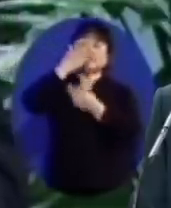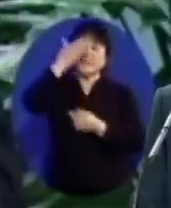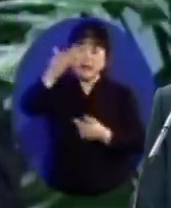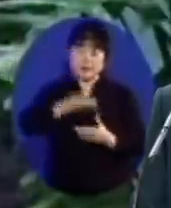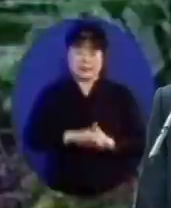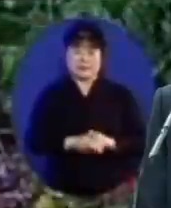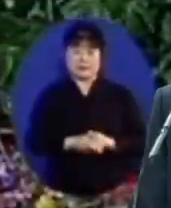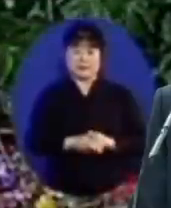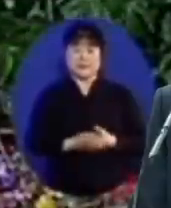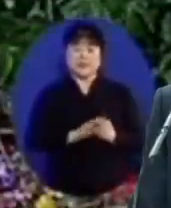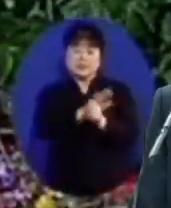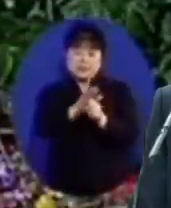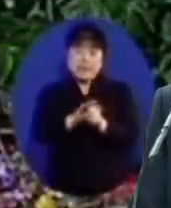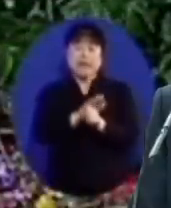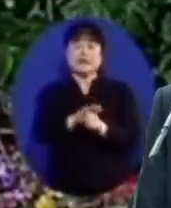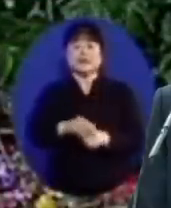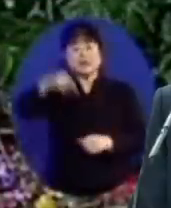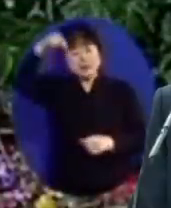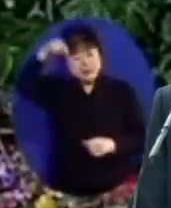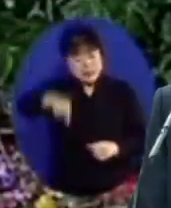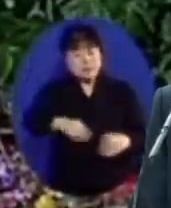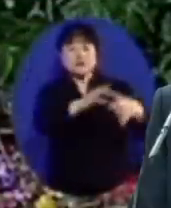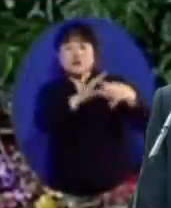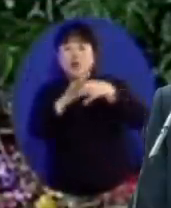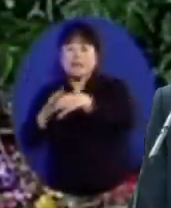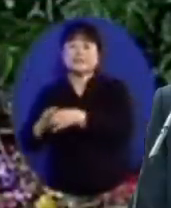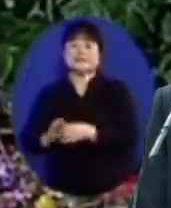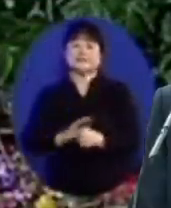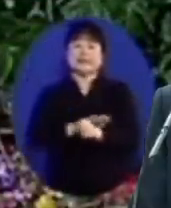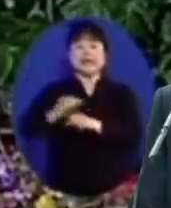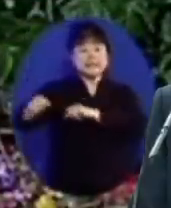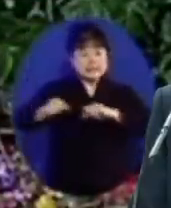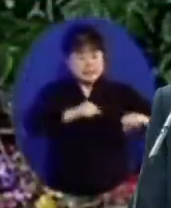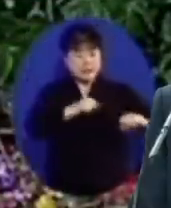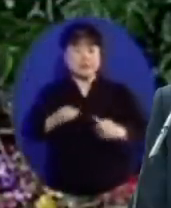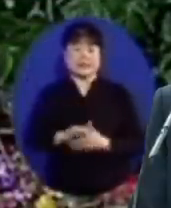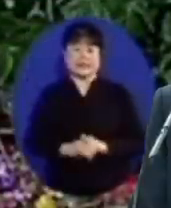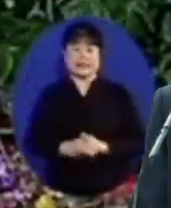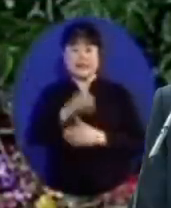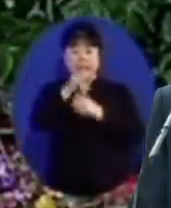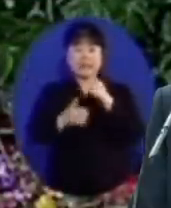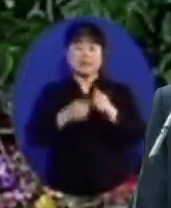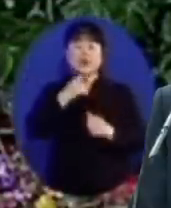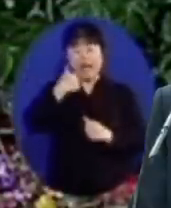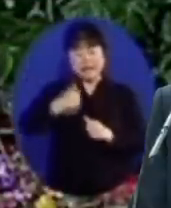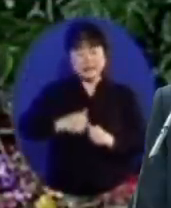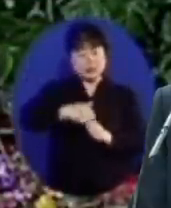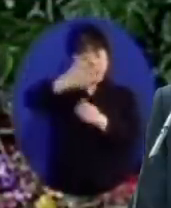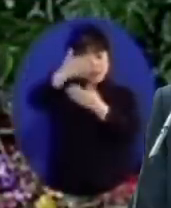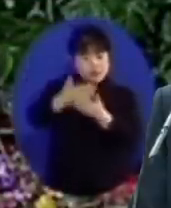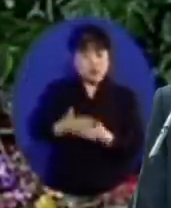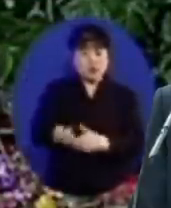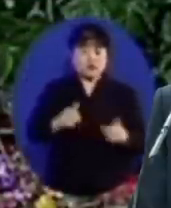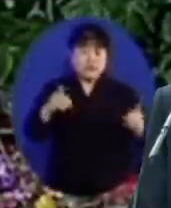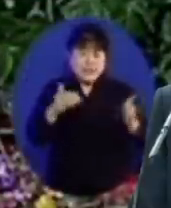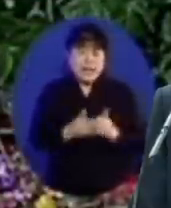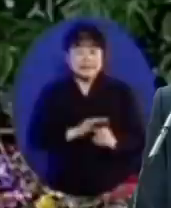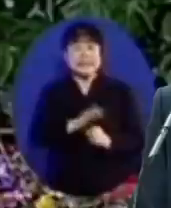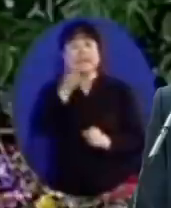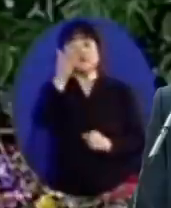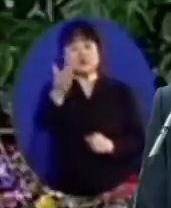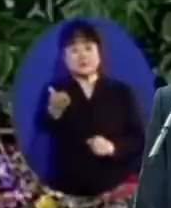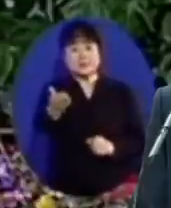것입니다. 사랑한다는 것은 깊은 관심을 가지고 사랑을 실천하는 것입니다. 하나님은 독생자를 보내셔서 죽기까지 우리를 사랑해